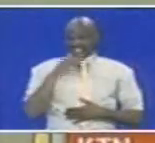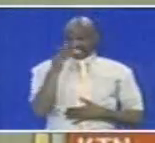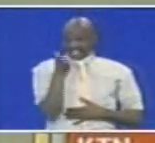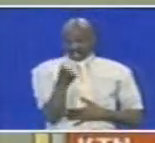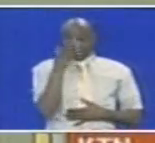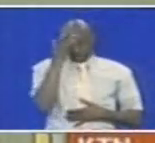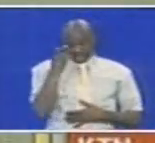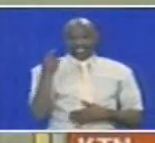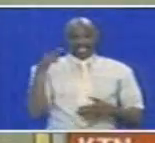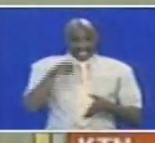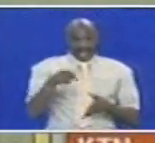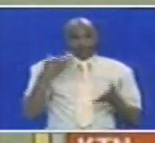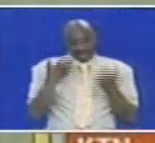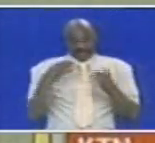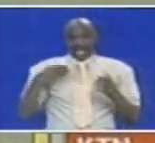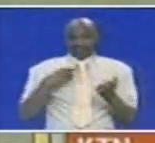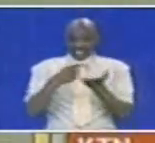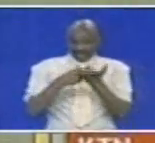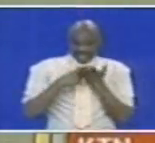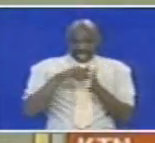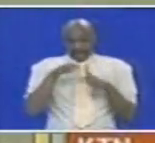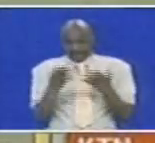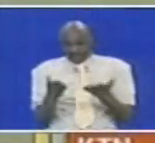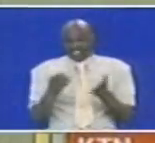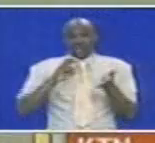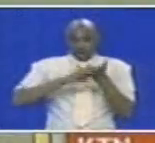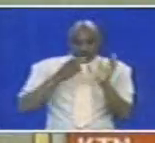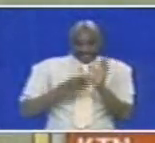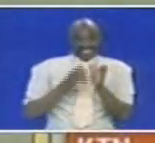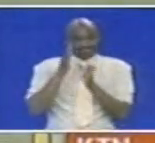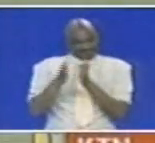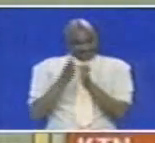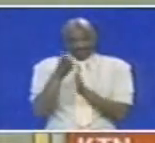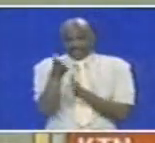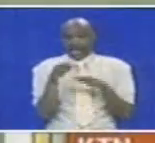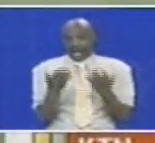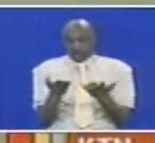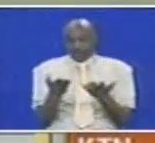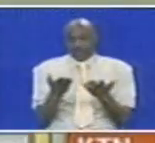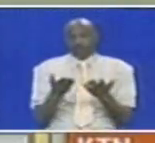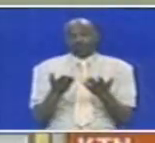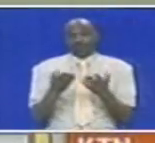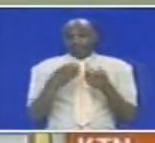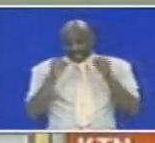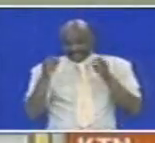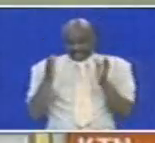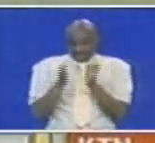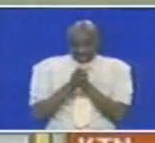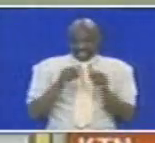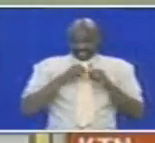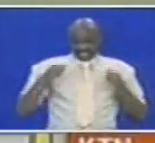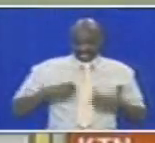huenda ikafua upya mjadala kuhusu kandarasi ya ujenzi wa reli, huku rais na serikali ya Uchina wakitarajia